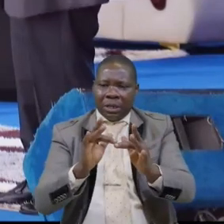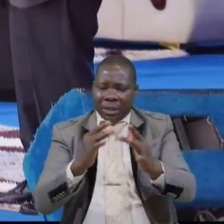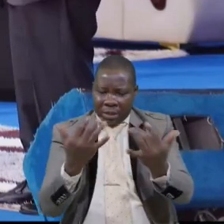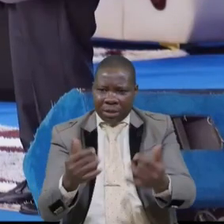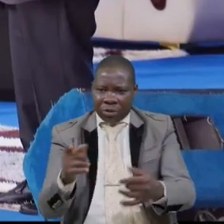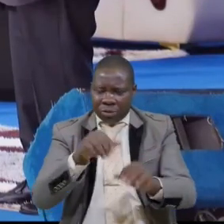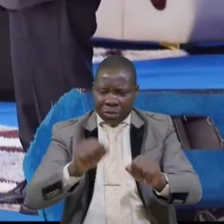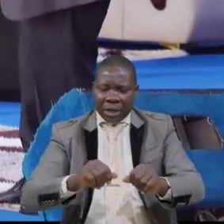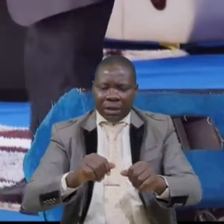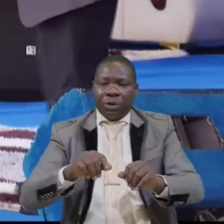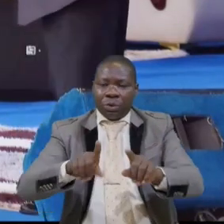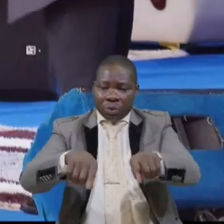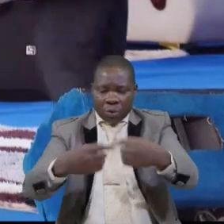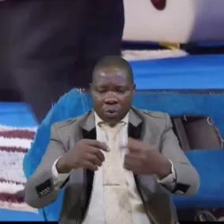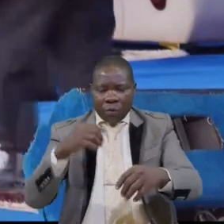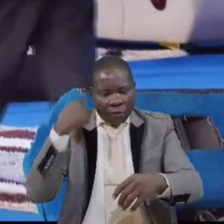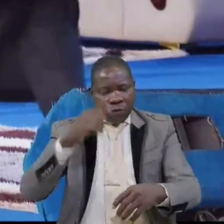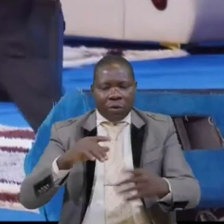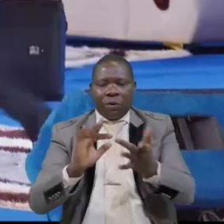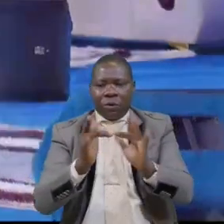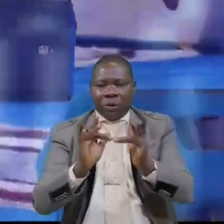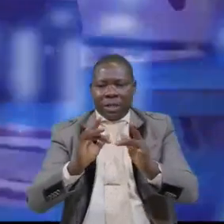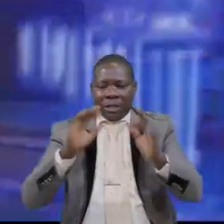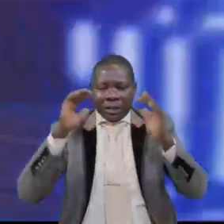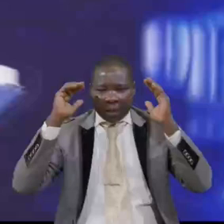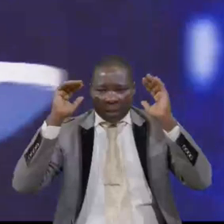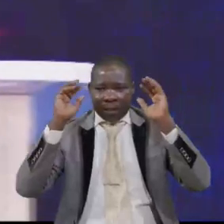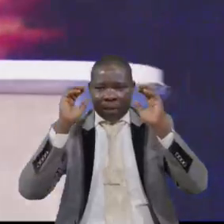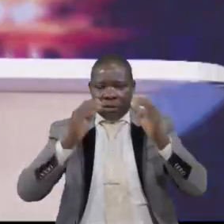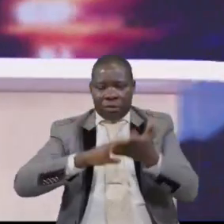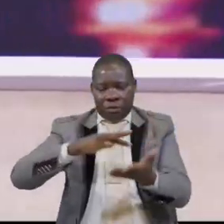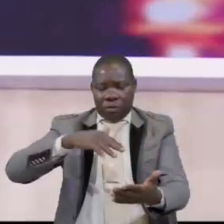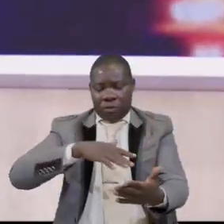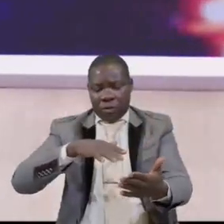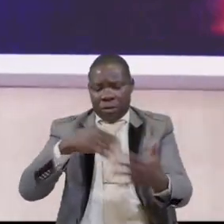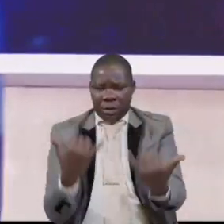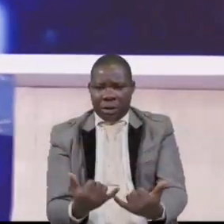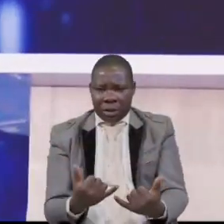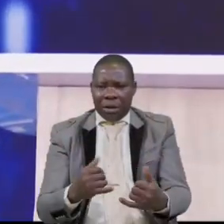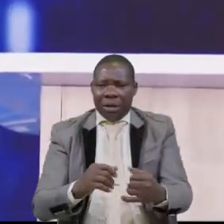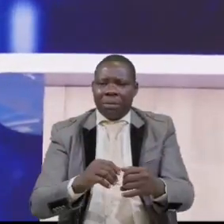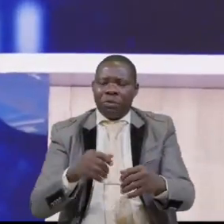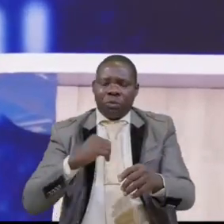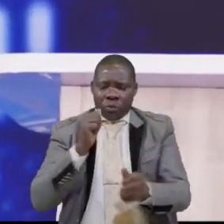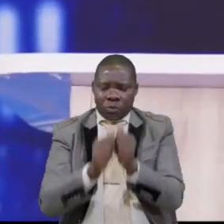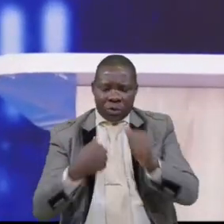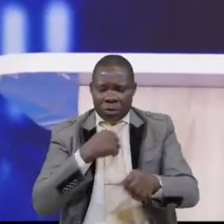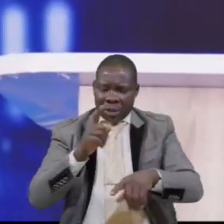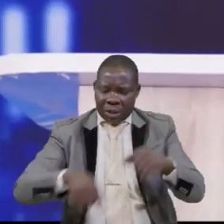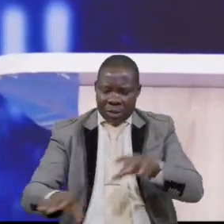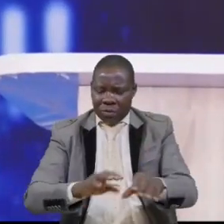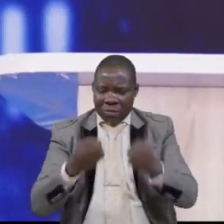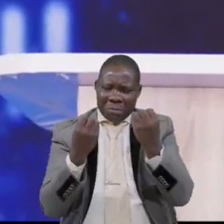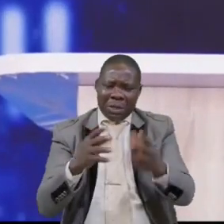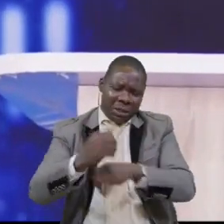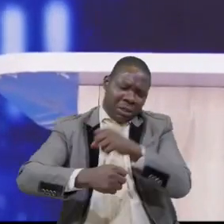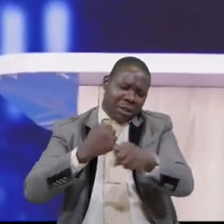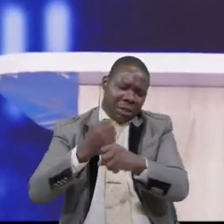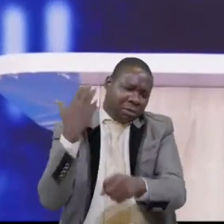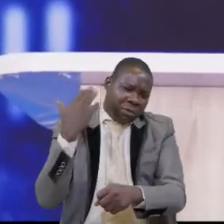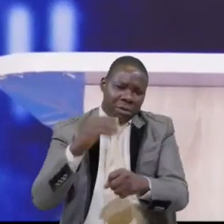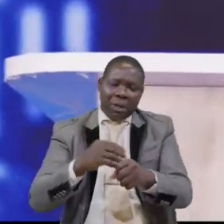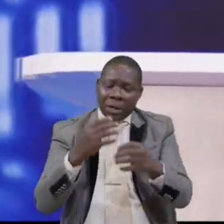qu'on ne pouvait pas faire en son temps. Il y a de cela plusieurs années. Maintenant, 10 fois meilleur, supérieur. Maintenant, nous venons aujourd'hui. Et je